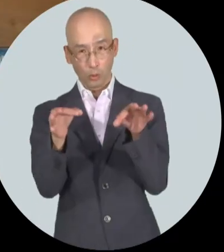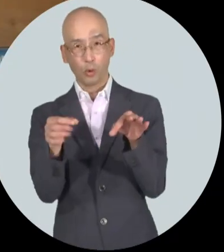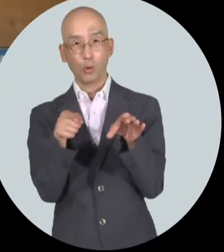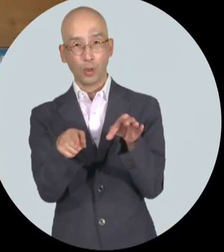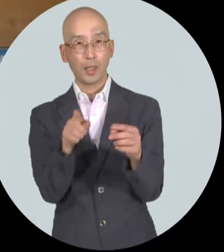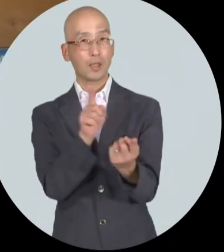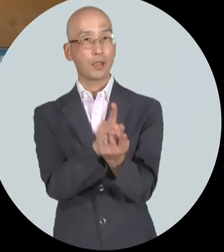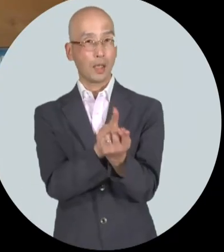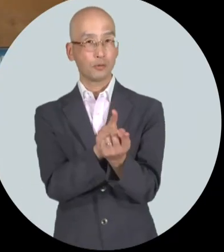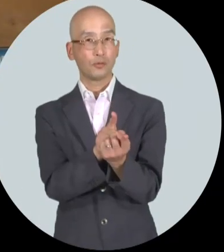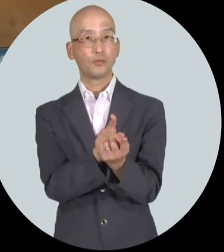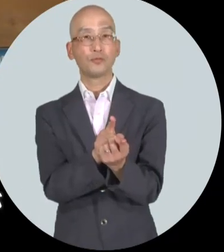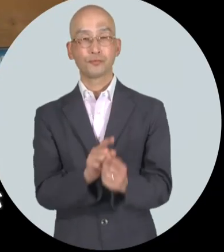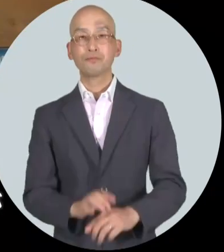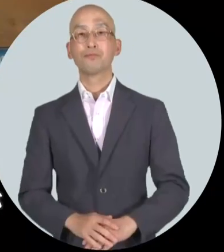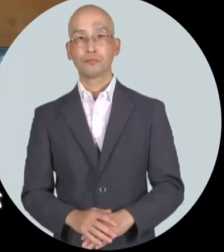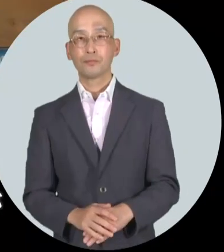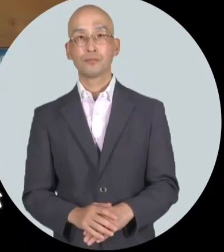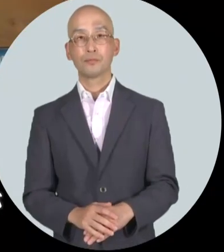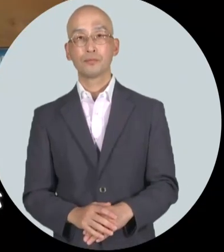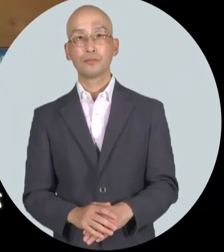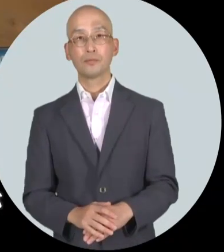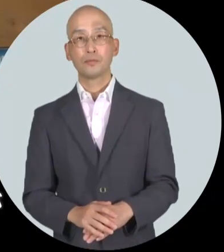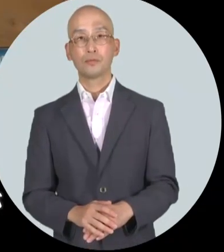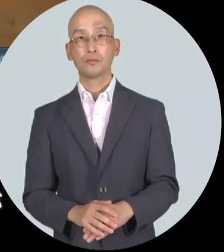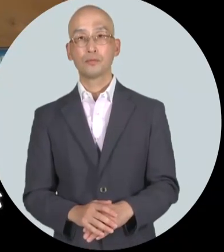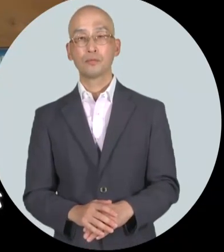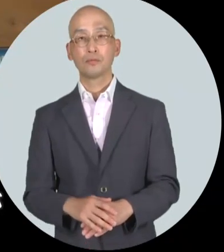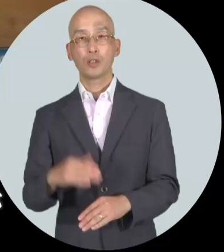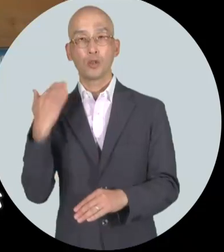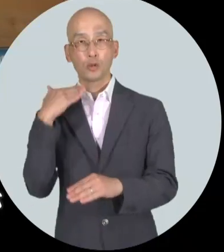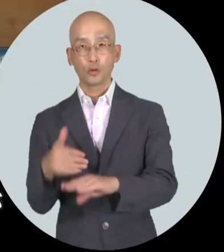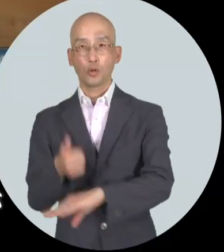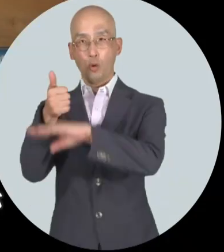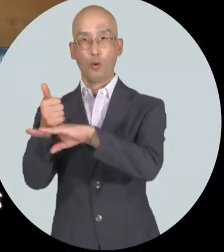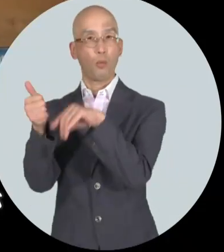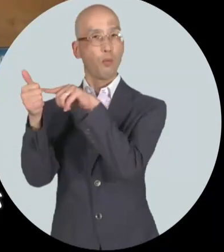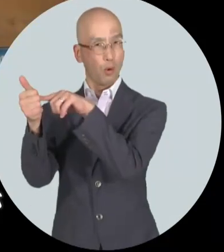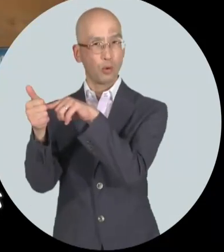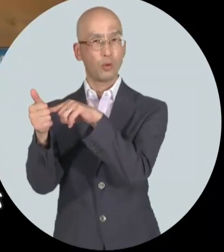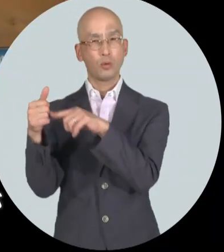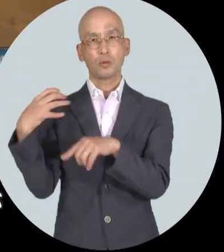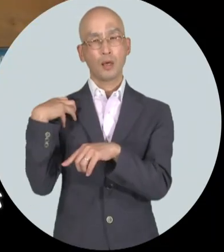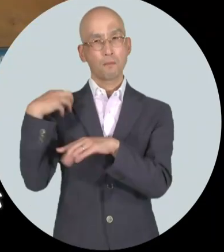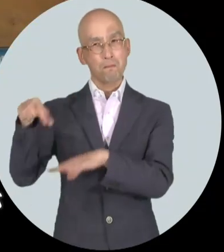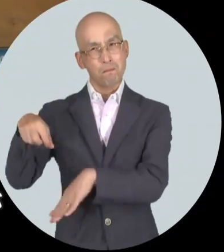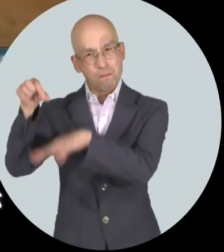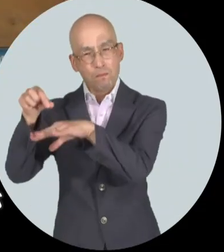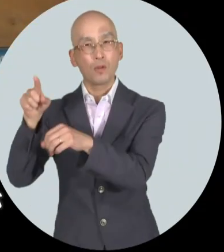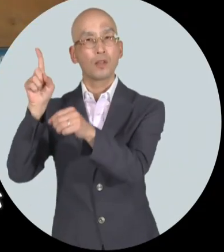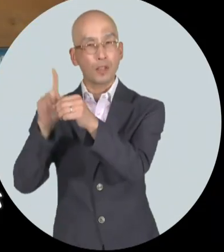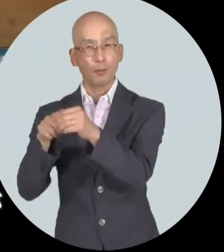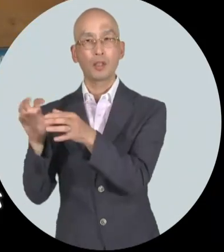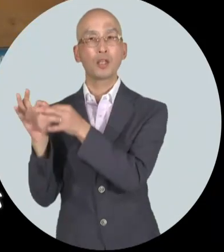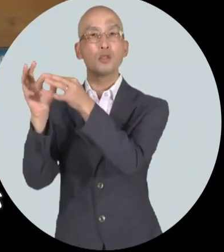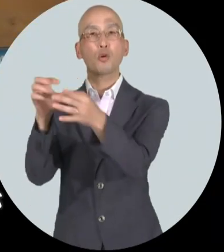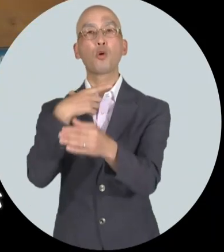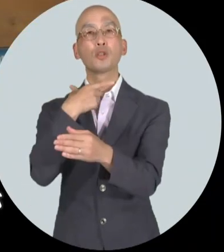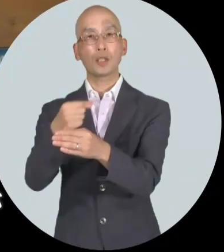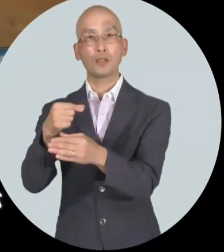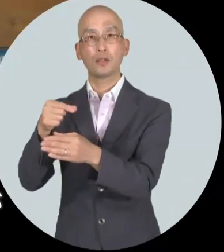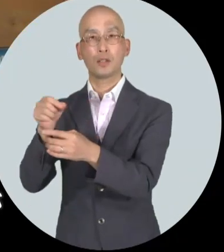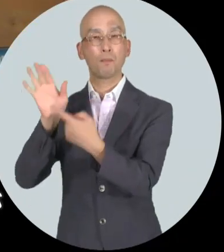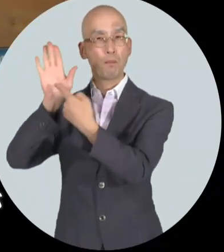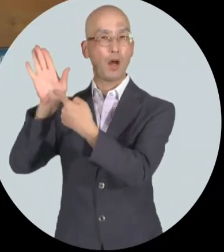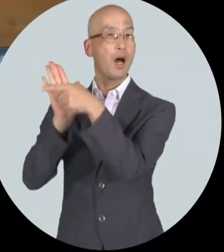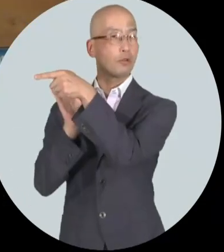策につきましては、岸田首相も負担軽減策について継続する意思を表